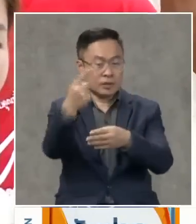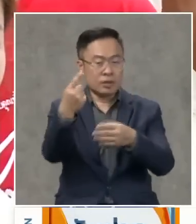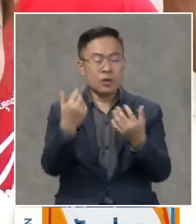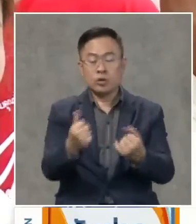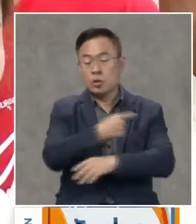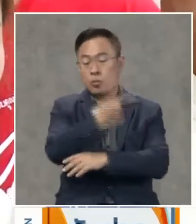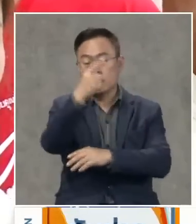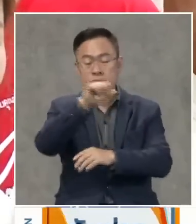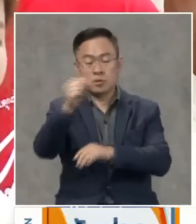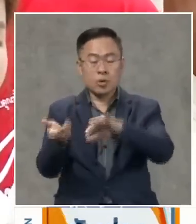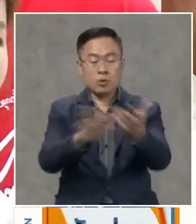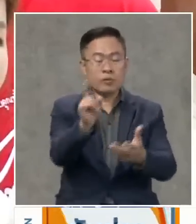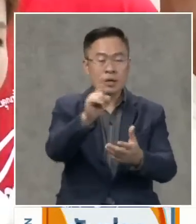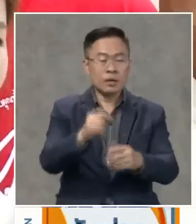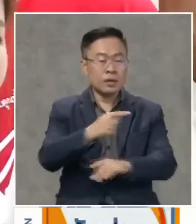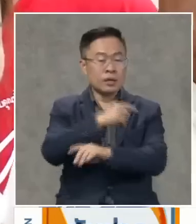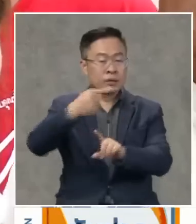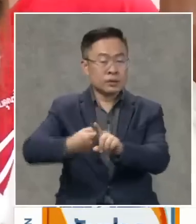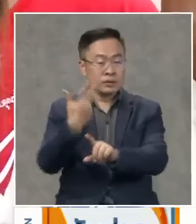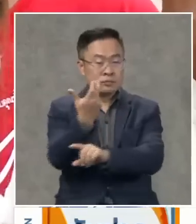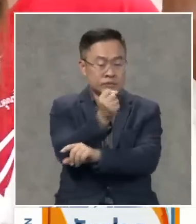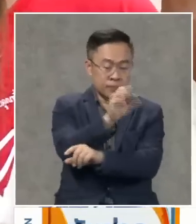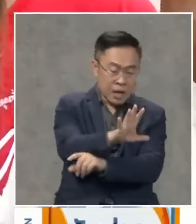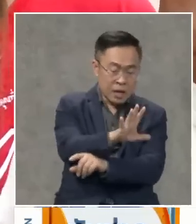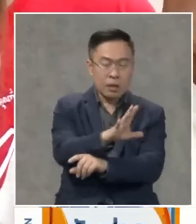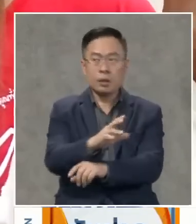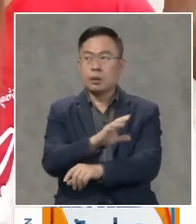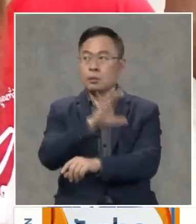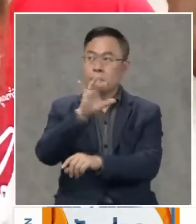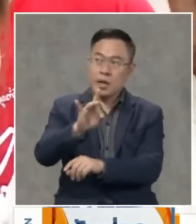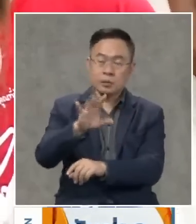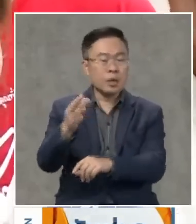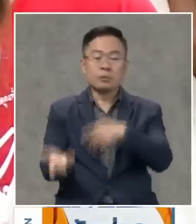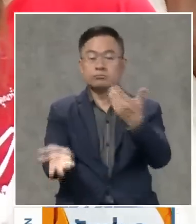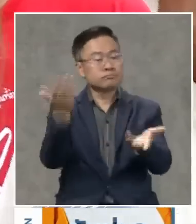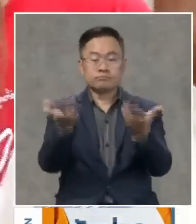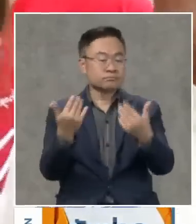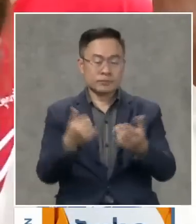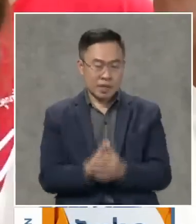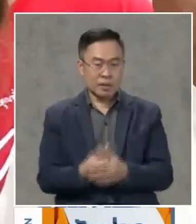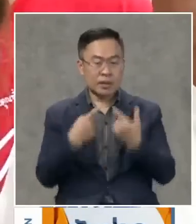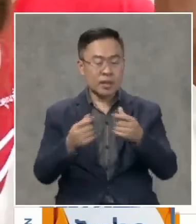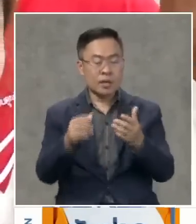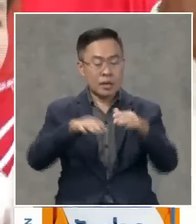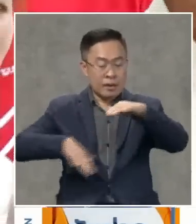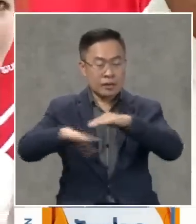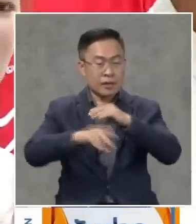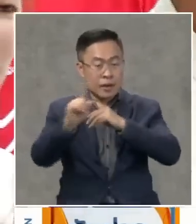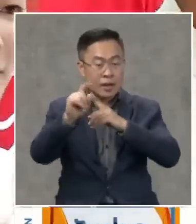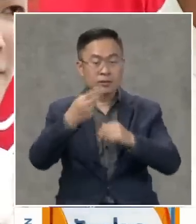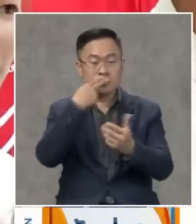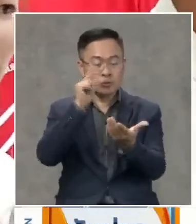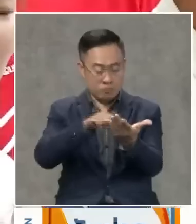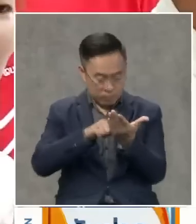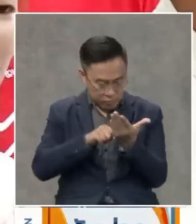เป็นวันที่15หรือวันที่9วันที่8อะไรเราไม่ได้ติดใจแต่เอกสารนั้นระบุชัดนะว่าจะยุบสภาวันที่15ที่หลุดล